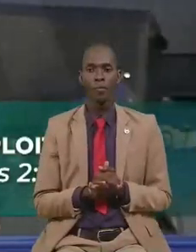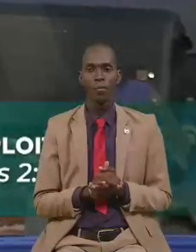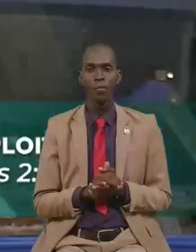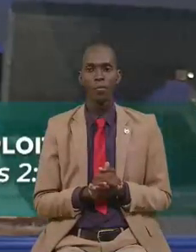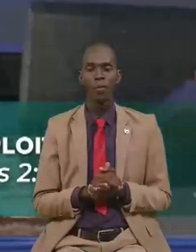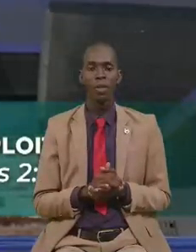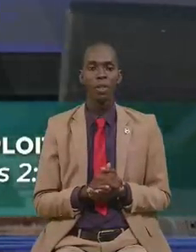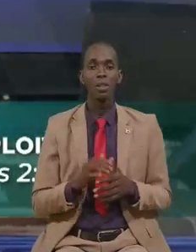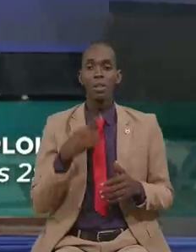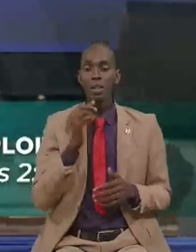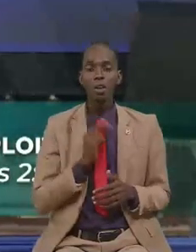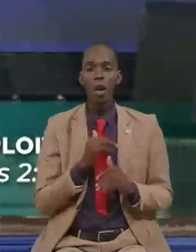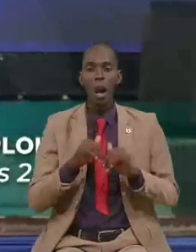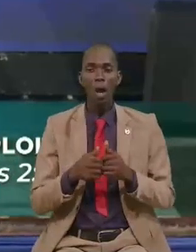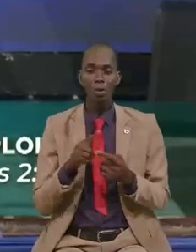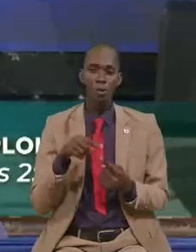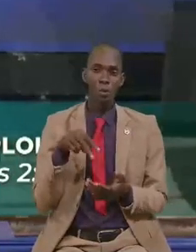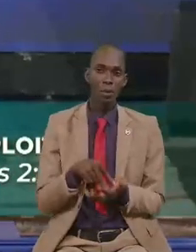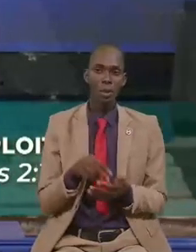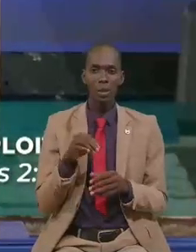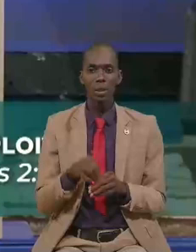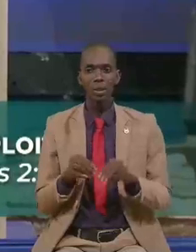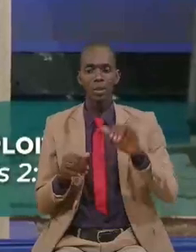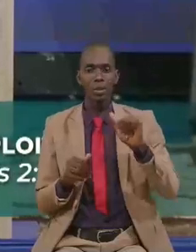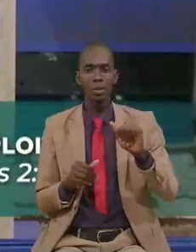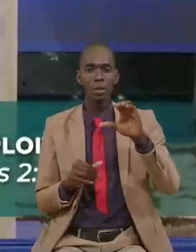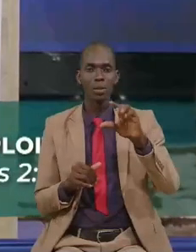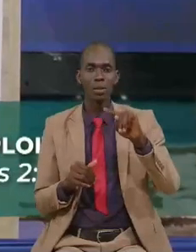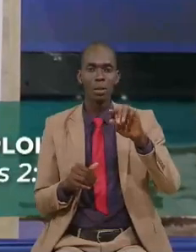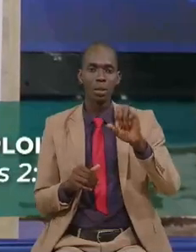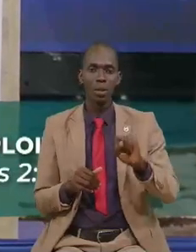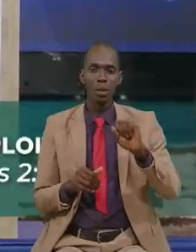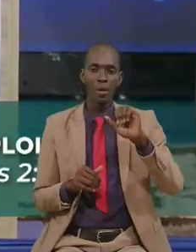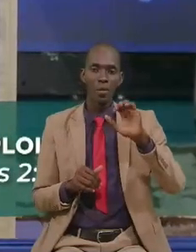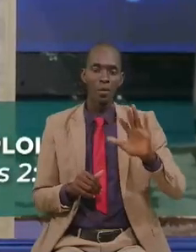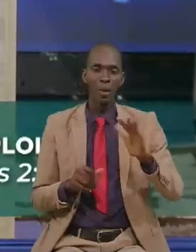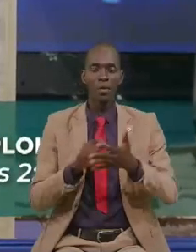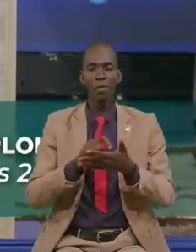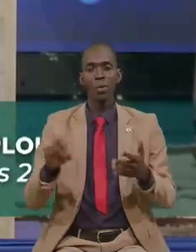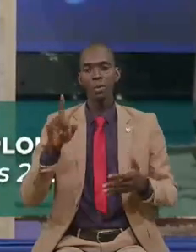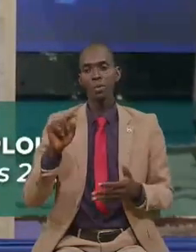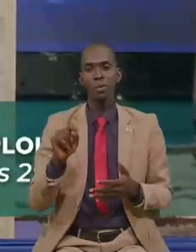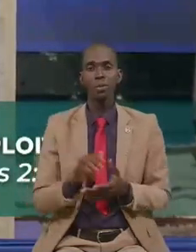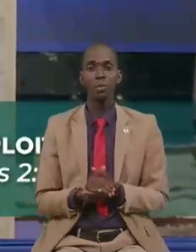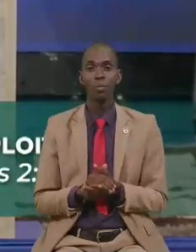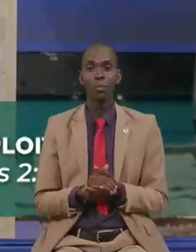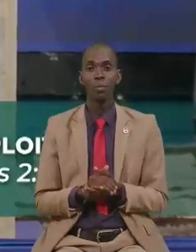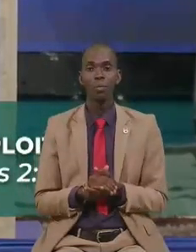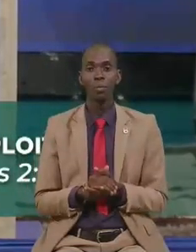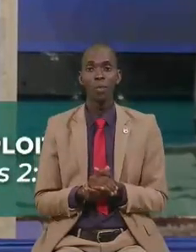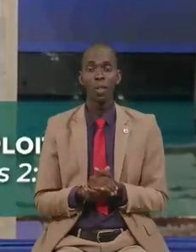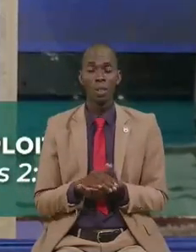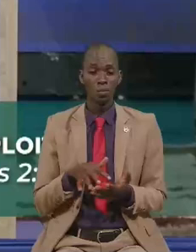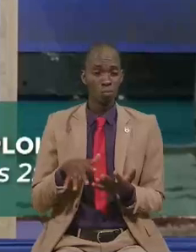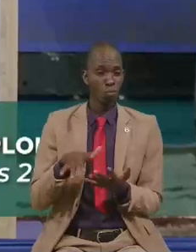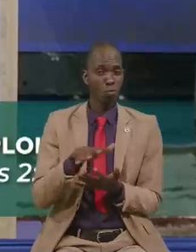Comment tenir? Actes chapitre 5, verset 20. Ces